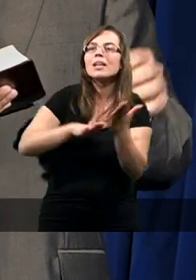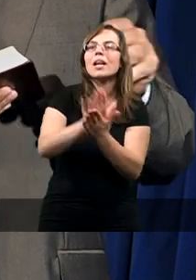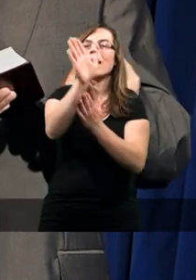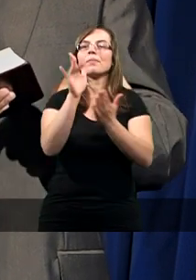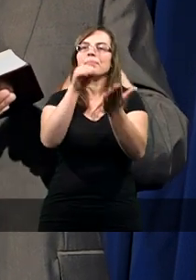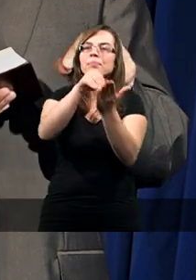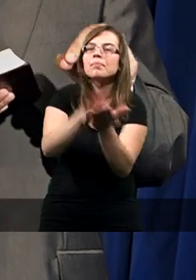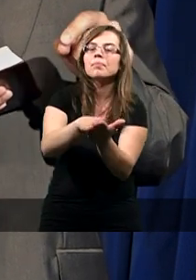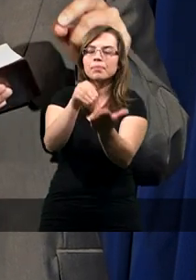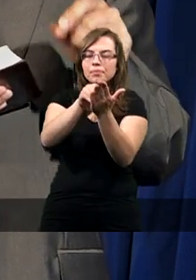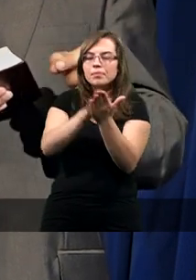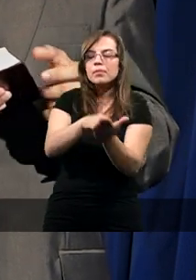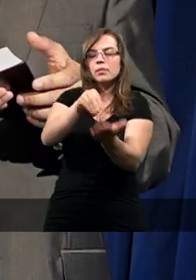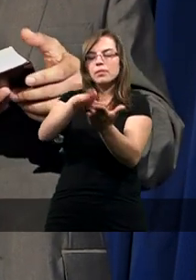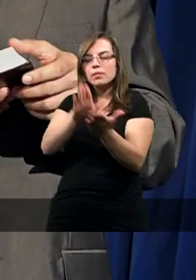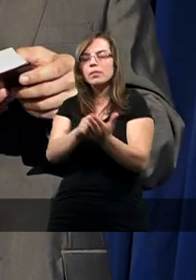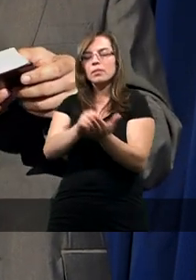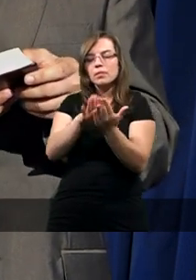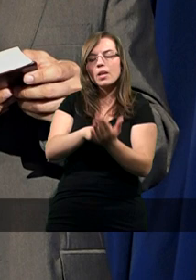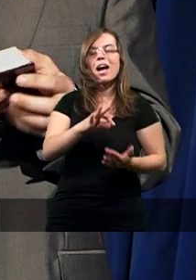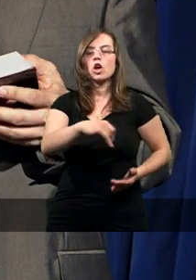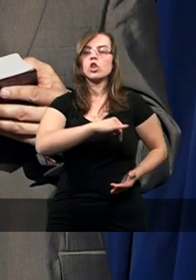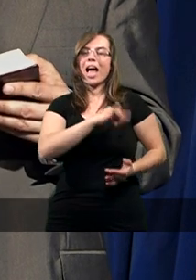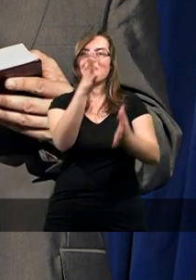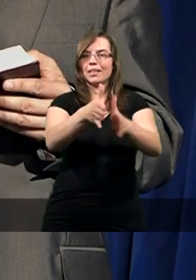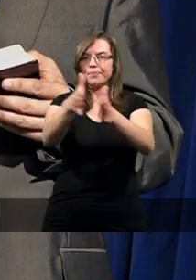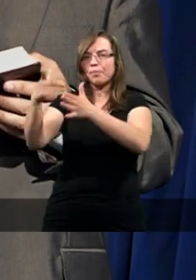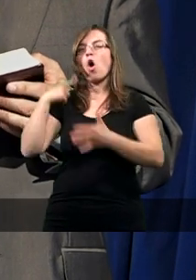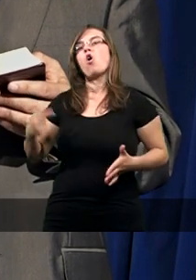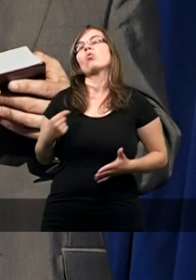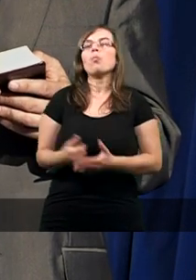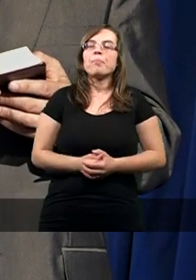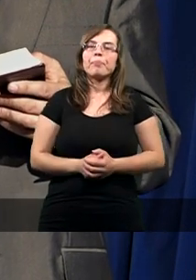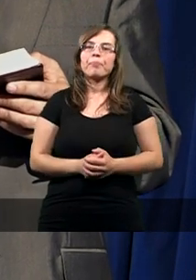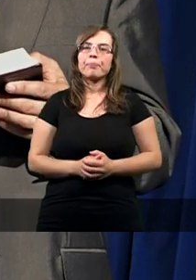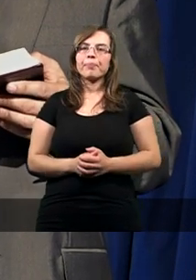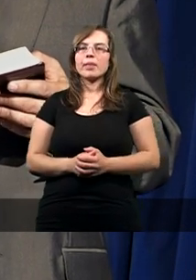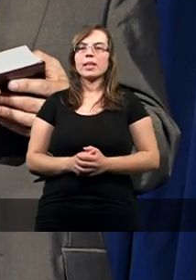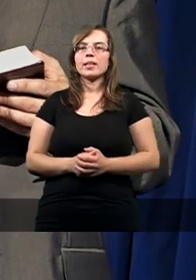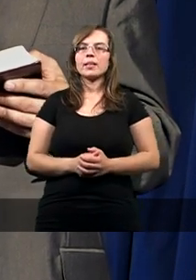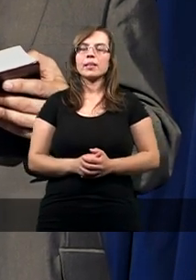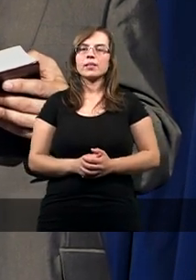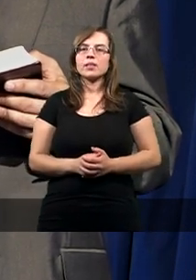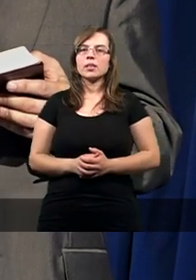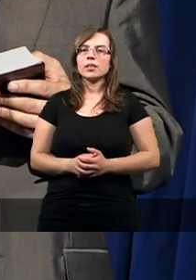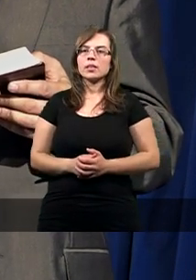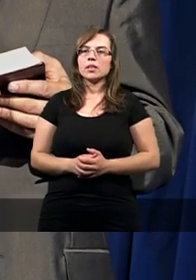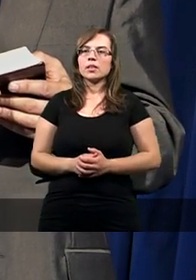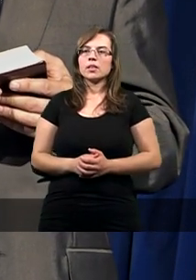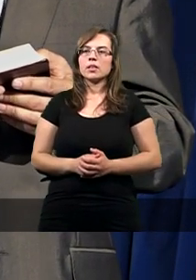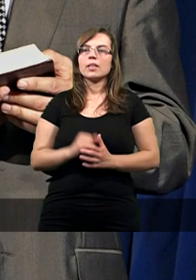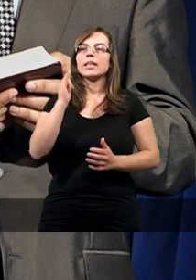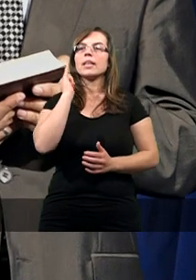zaczyna zapisywać grzechy wszystkich tych osób. And as each one saw their sin there, they walked